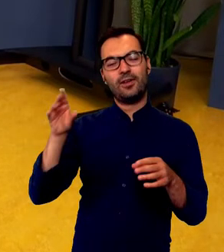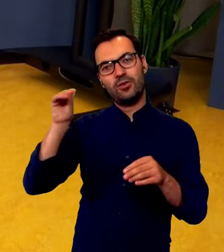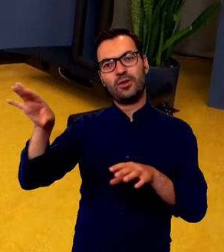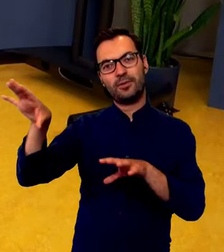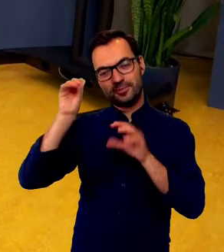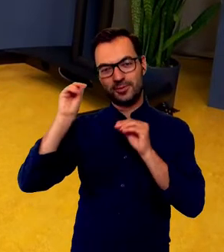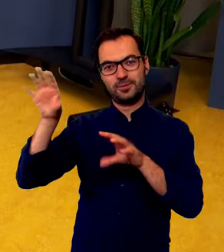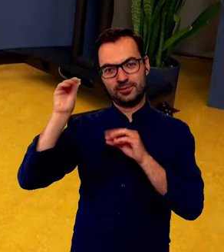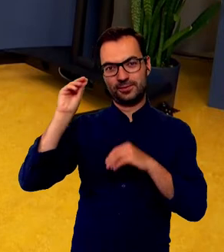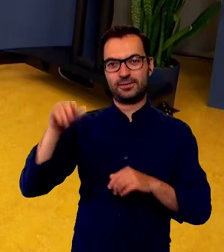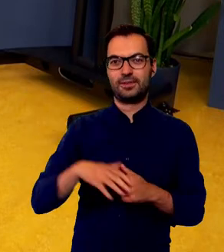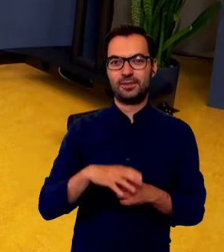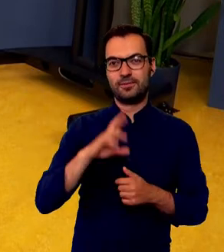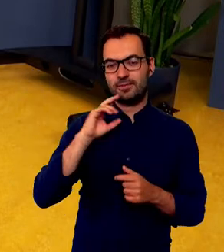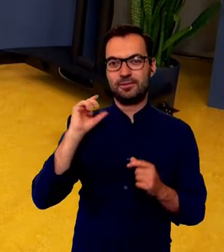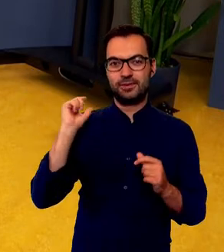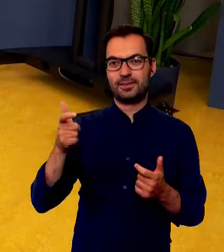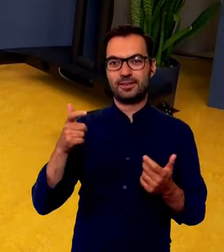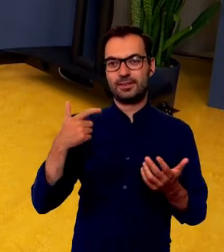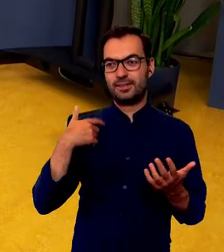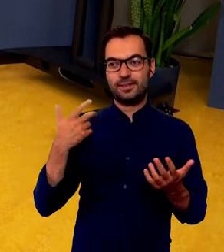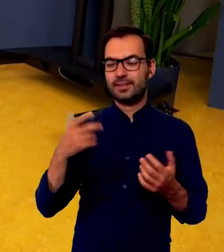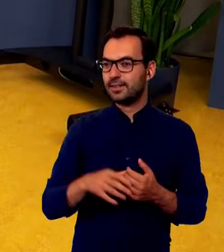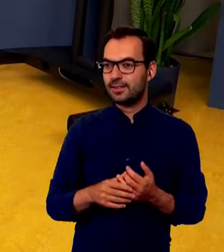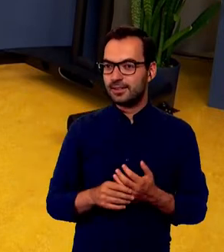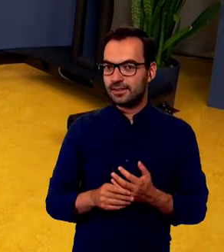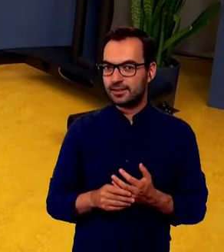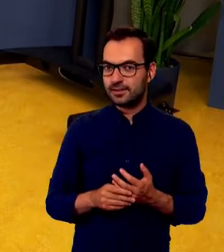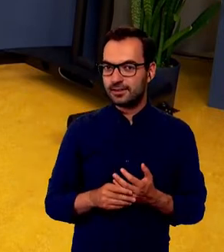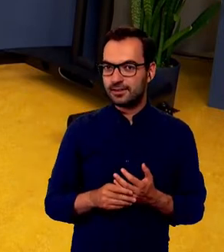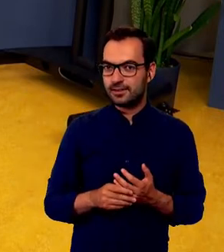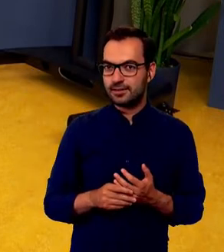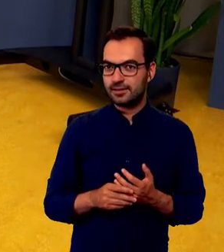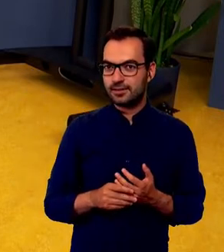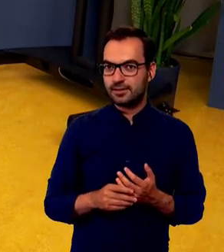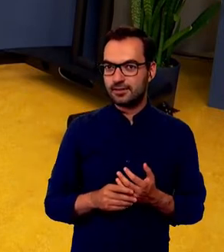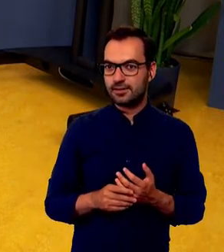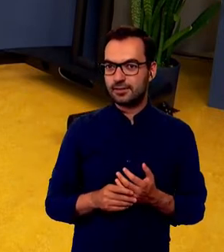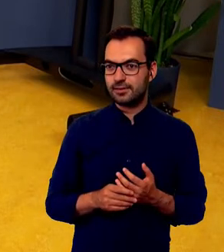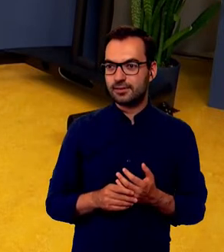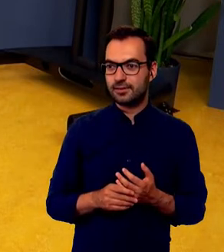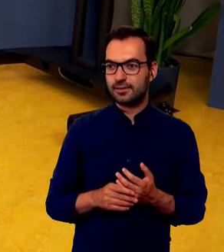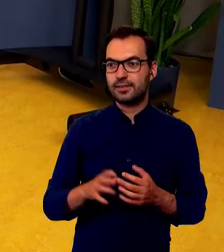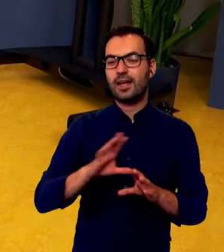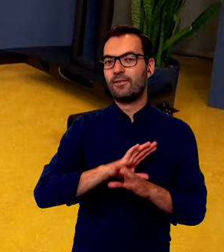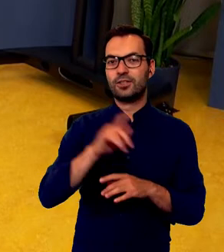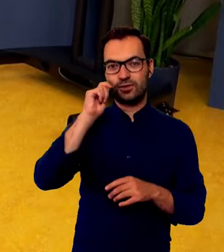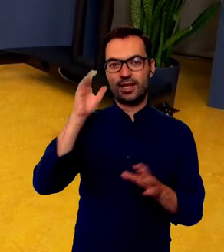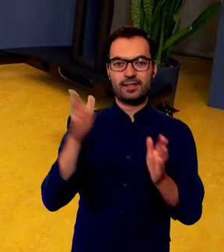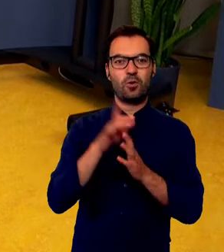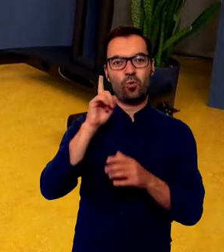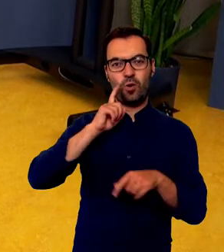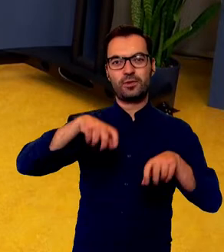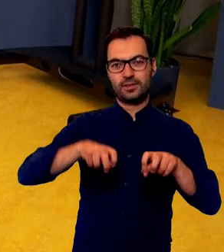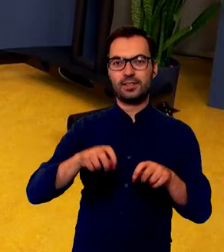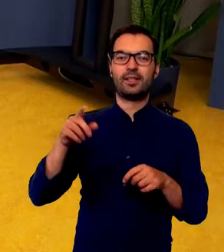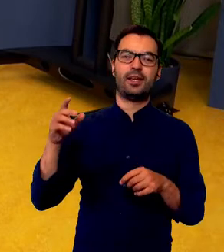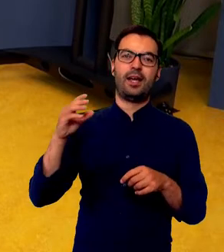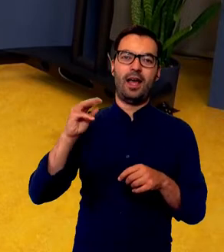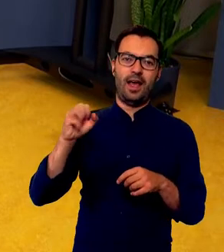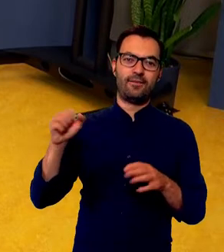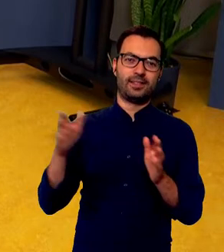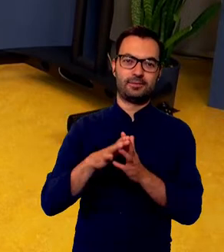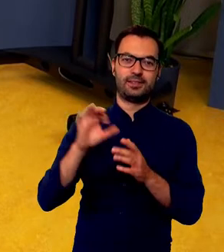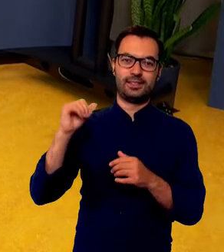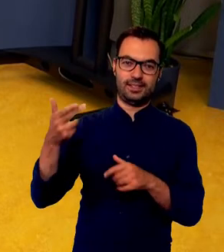tym trochę zaraził. Moja mama mówi, wie pani co, ja nie jestem pedagogiem. Niech pani posadzi wszystkie dziewczynki z chłopakami i wtedy niech Ewa siedzi z pani synem.